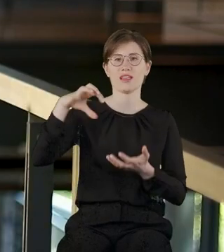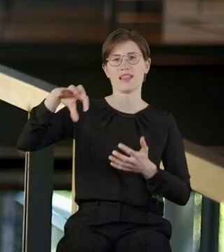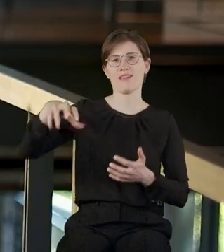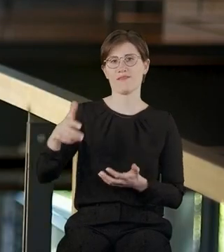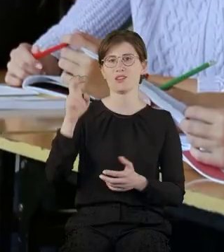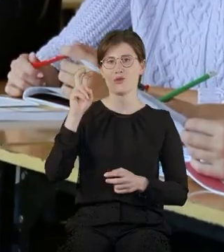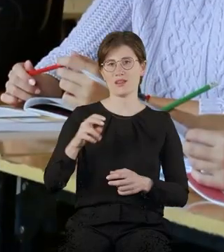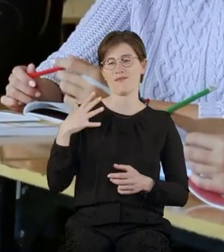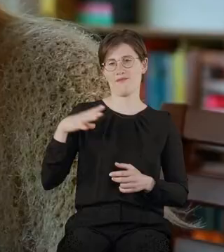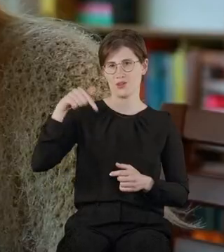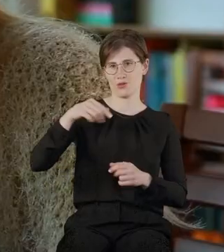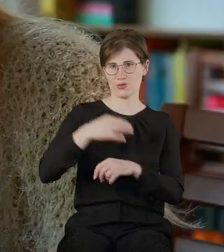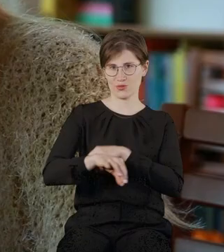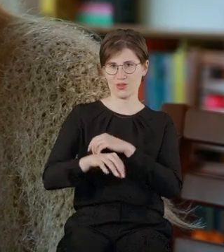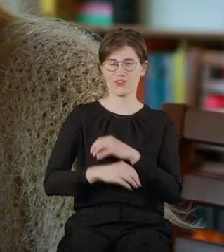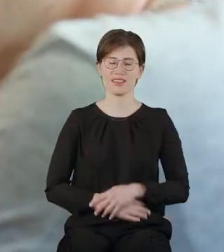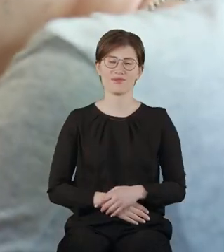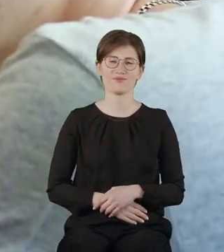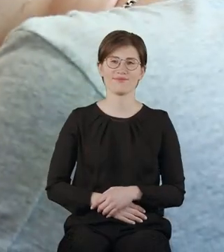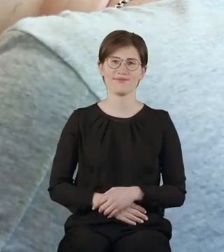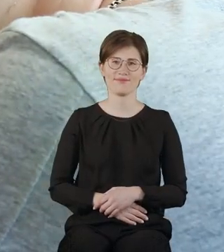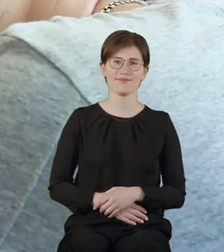tutaj studiować.